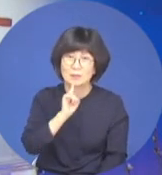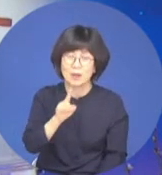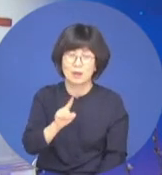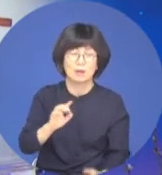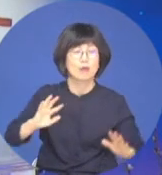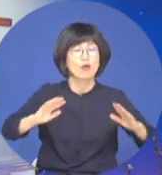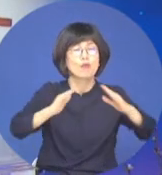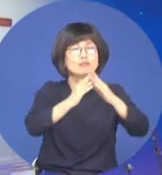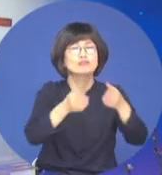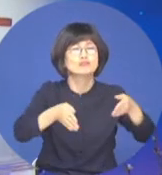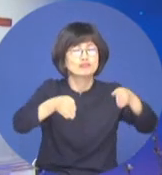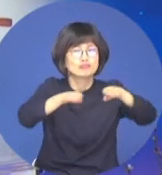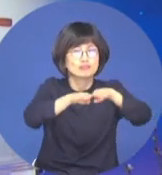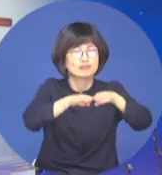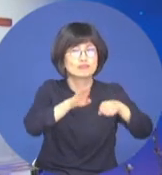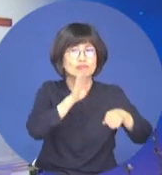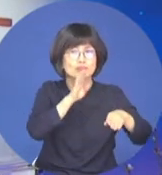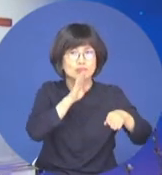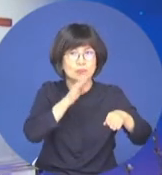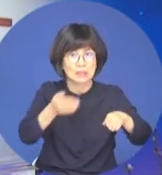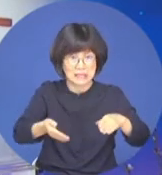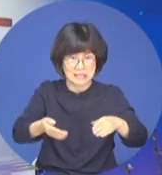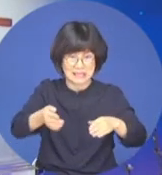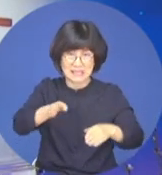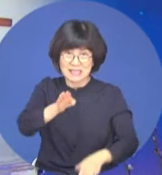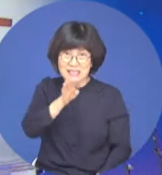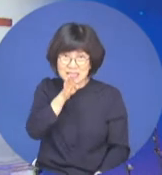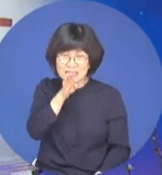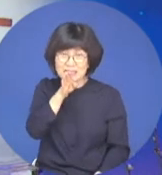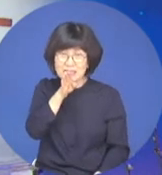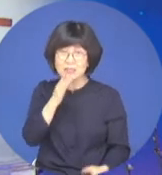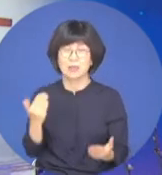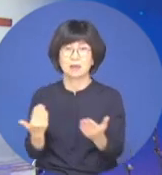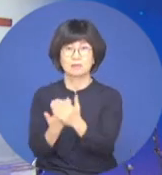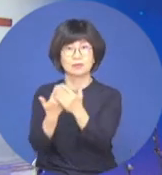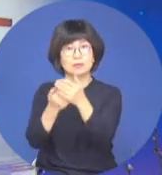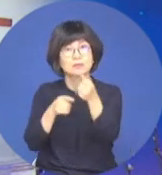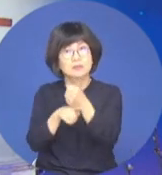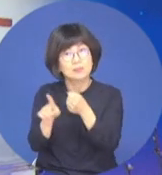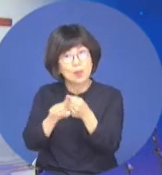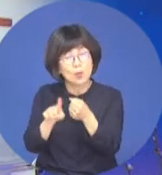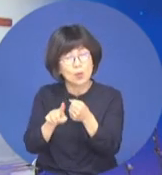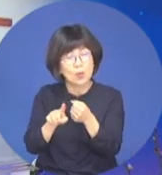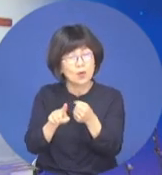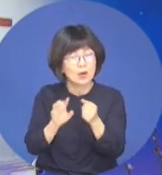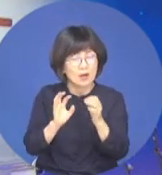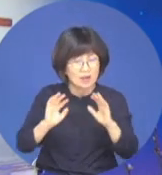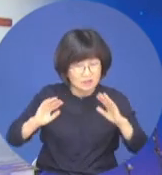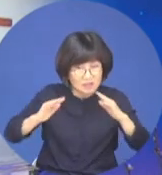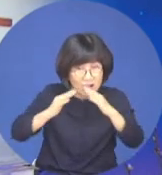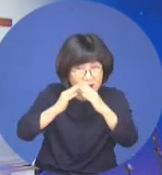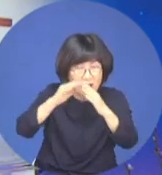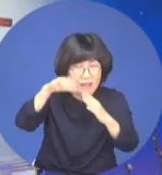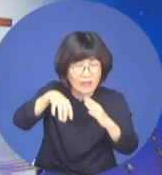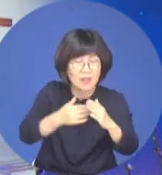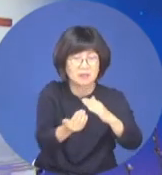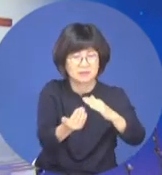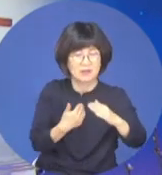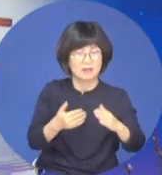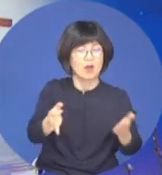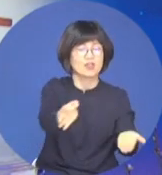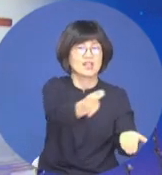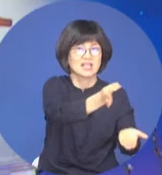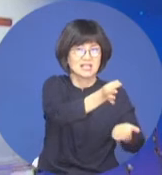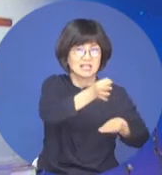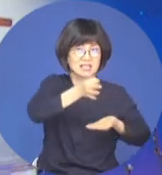의미가 있지만, 진짜 부흥이 뭐냐면 성전을 지을 때 헌금을 드리고 그리고 기도하면서 나가는 그